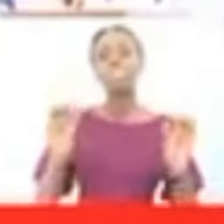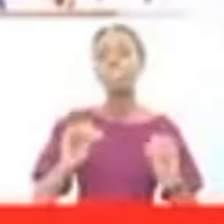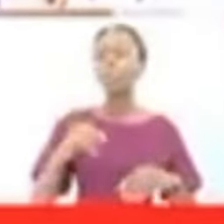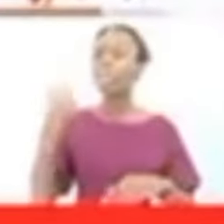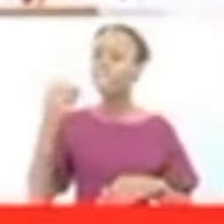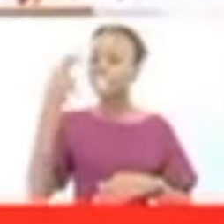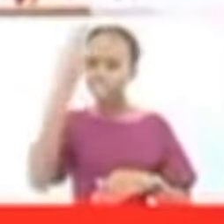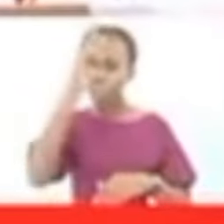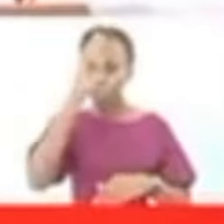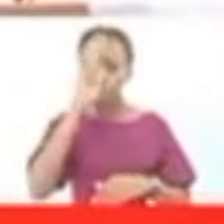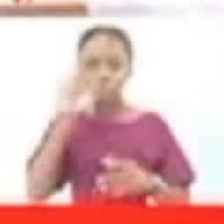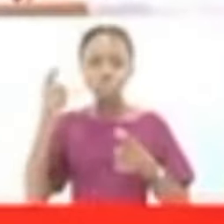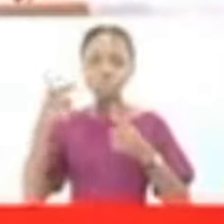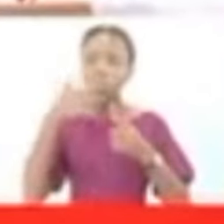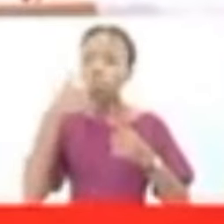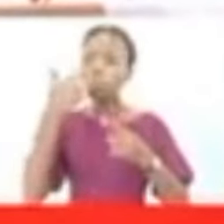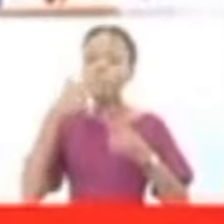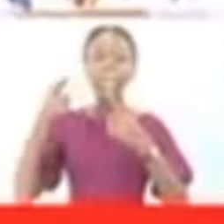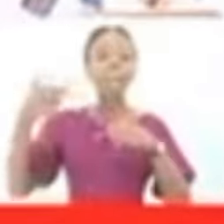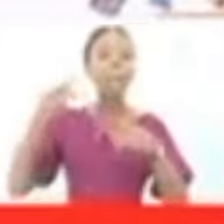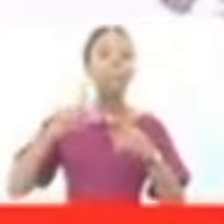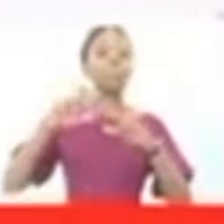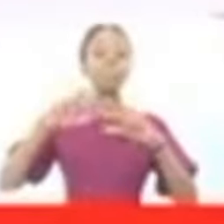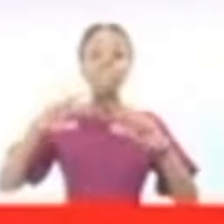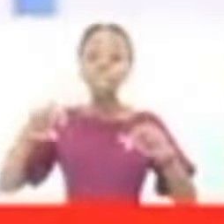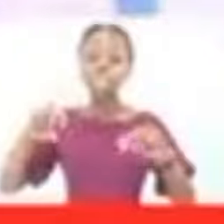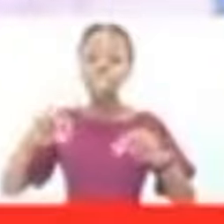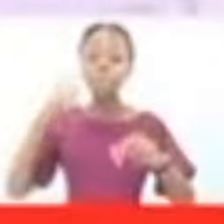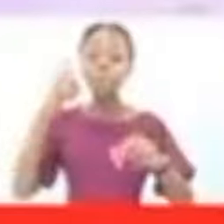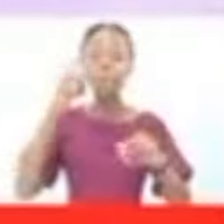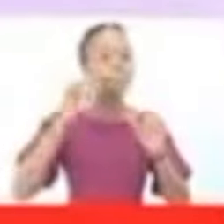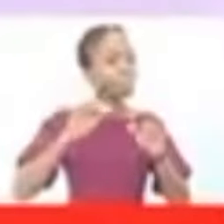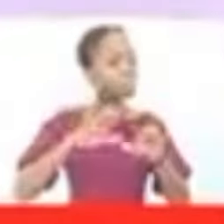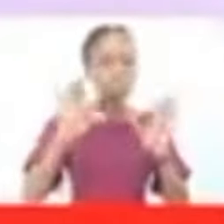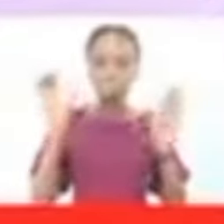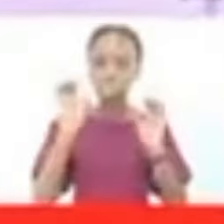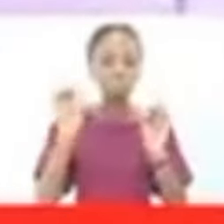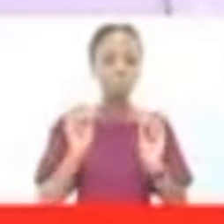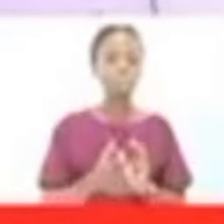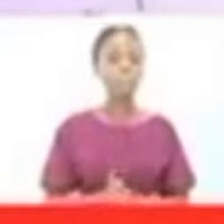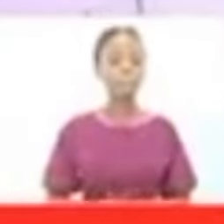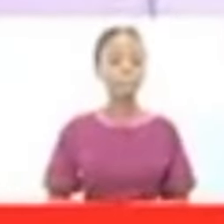Hakuna polisi aliyekuja hapa kuchunguza kaburi hata moja hivi.